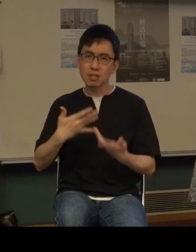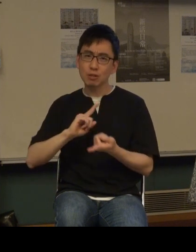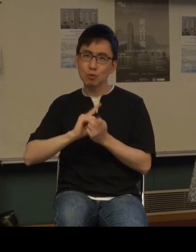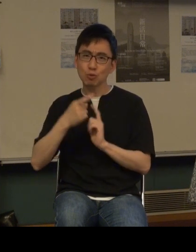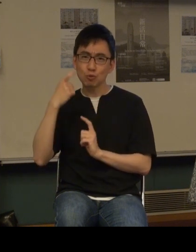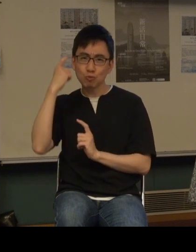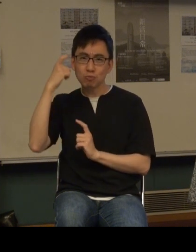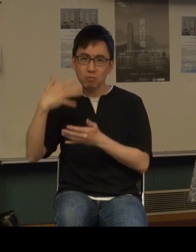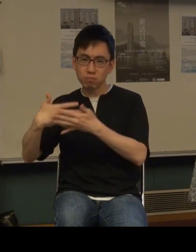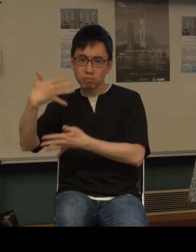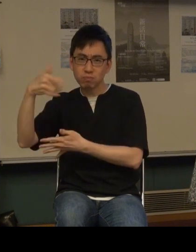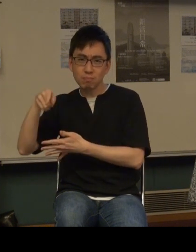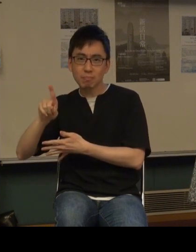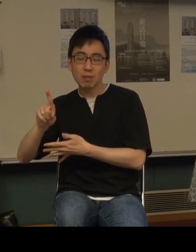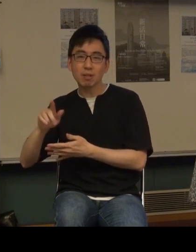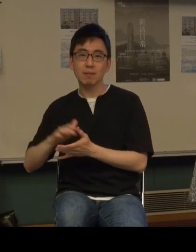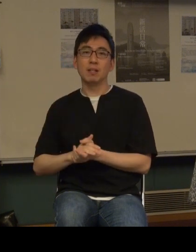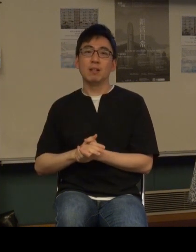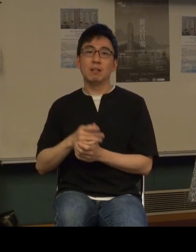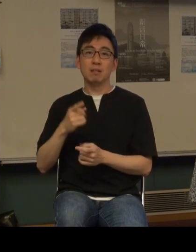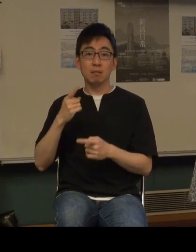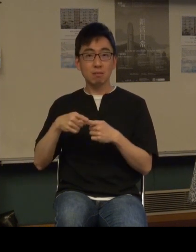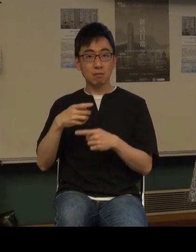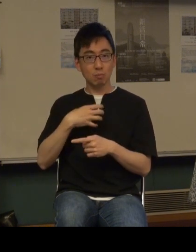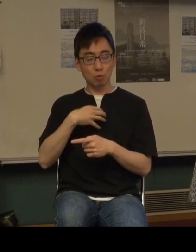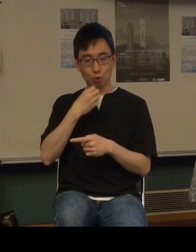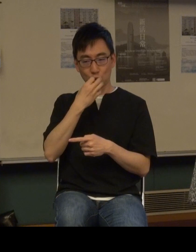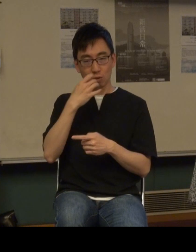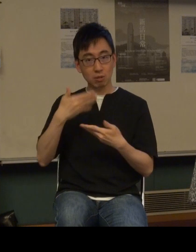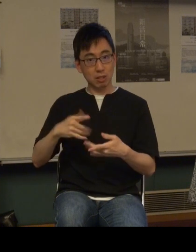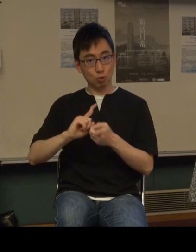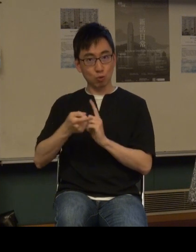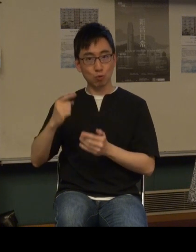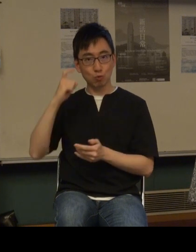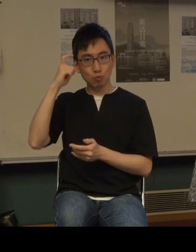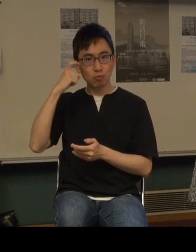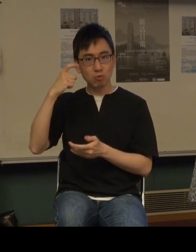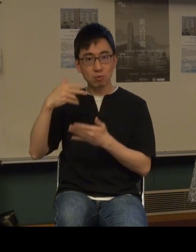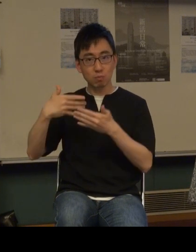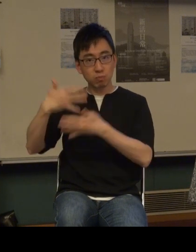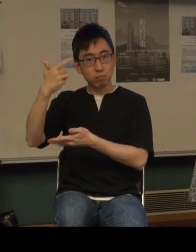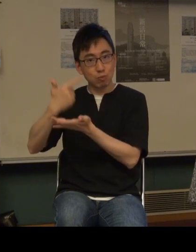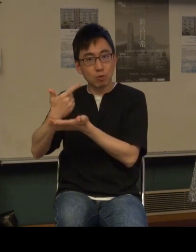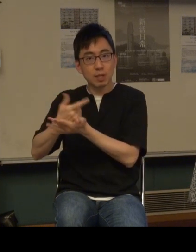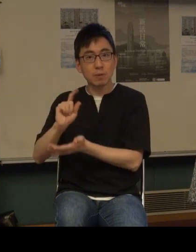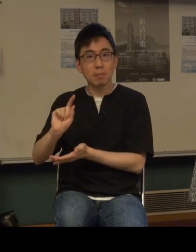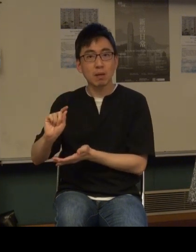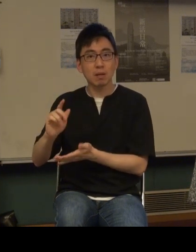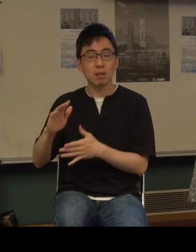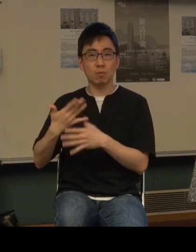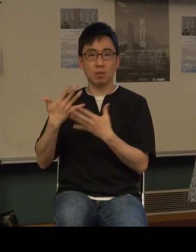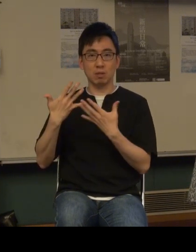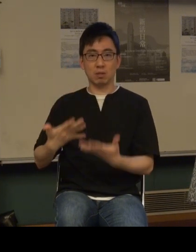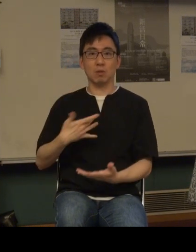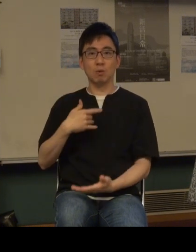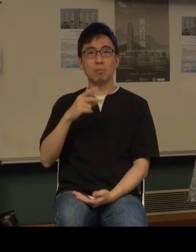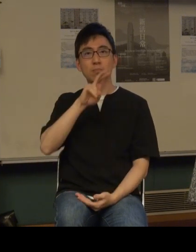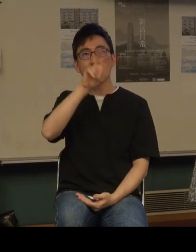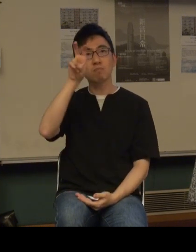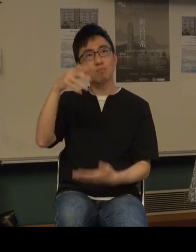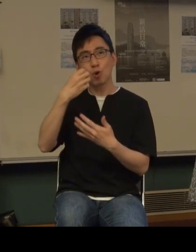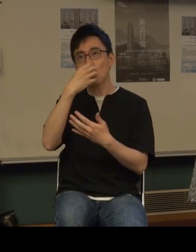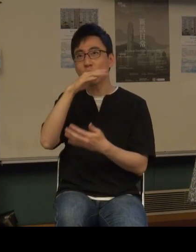嘅。咁點解我會覺得即係香港嘅現代主義嘅建築係緊要咧？就係因為咧其實而家我哋放眼去望下